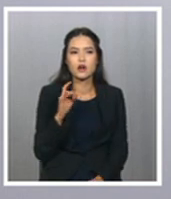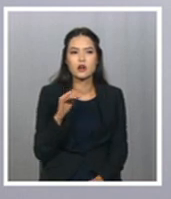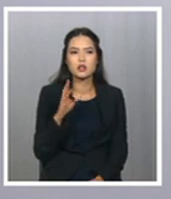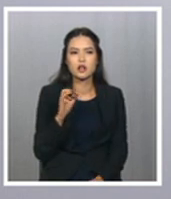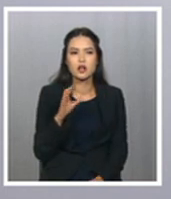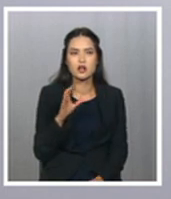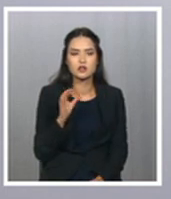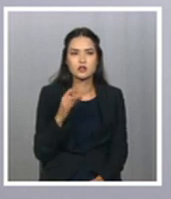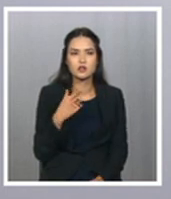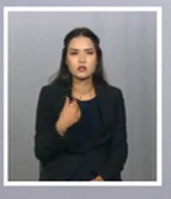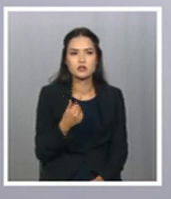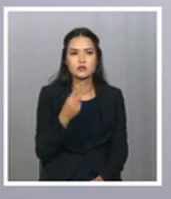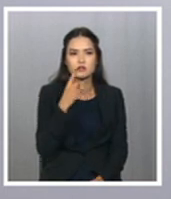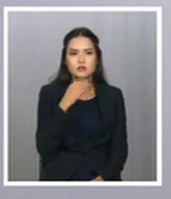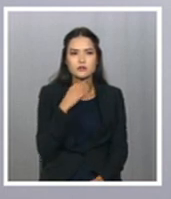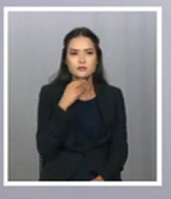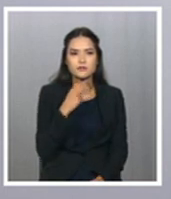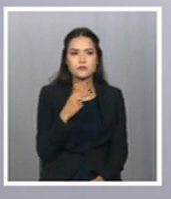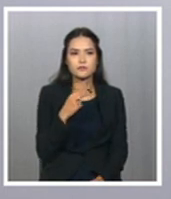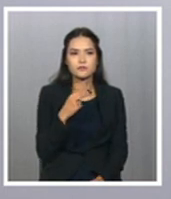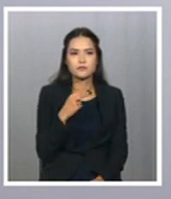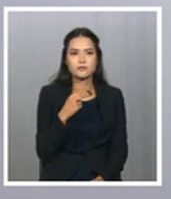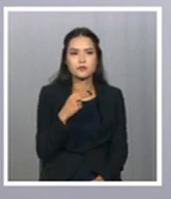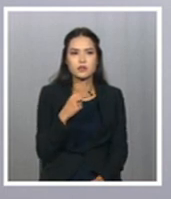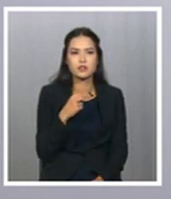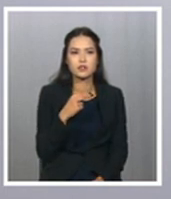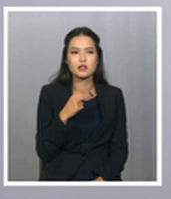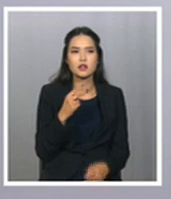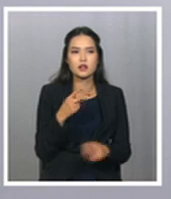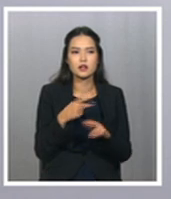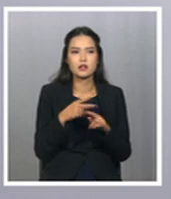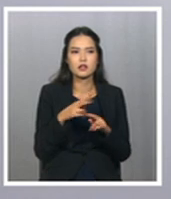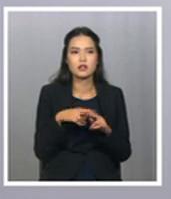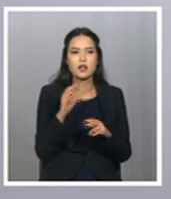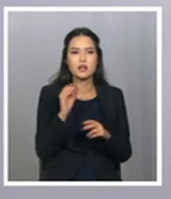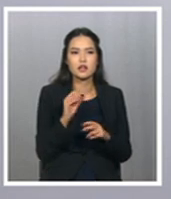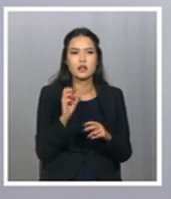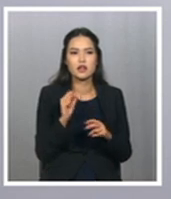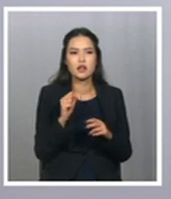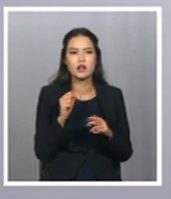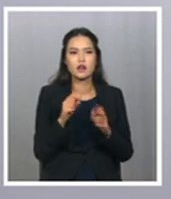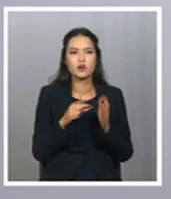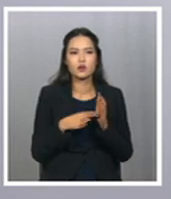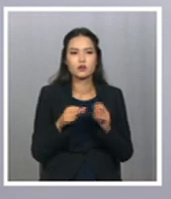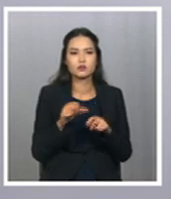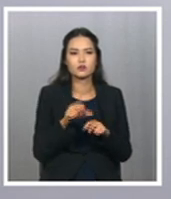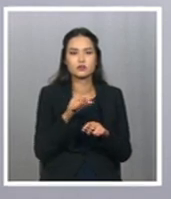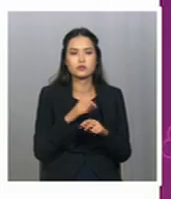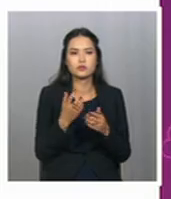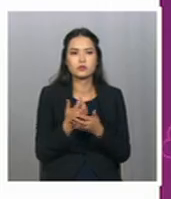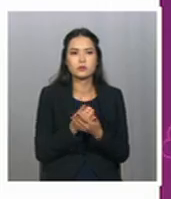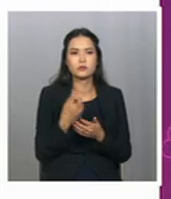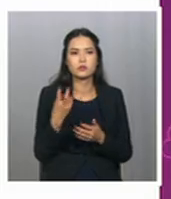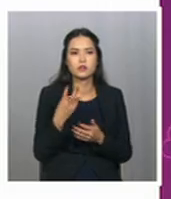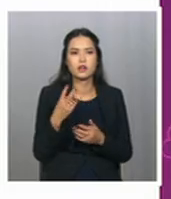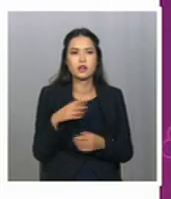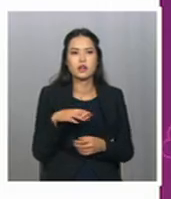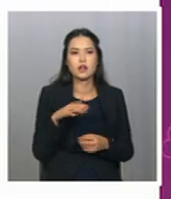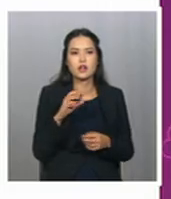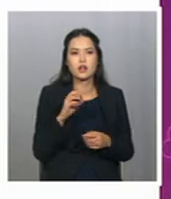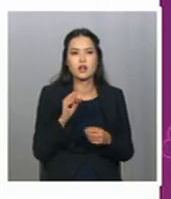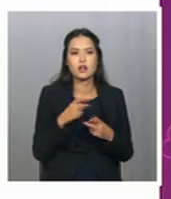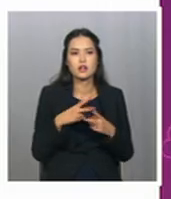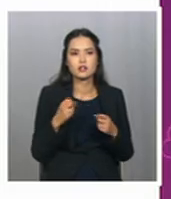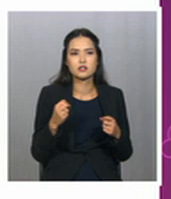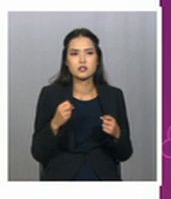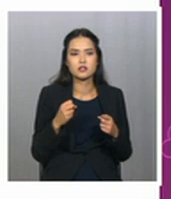А нүктесінің координатын анықтайық. Ол үшін біз ЕА кесіндісінің ұзындығын табуымыз керек. ЕА кесіндісінің